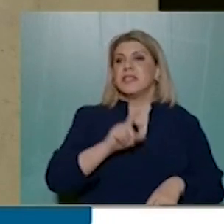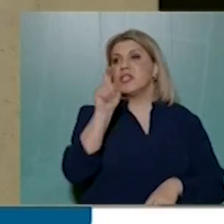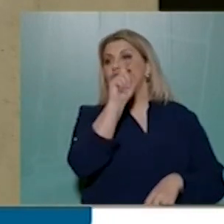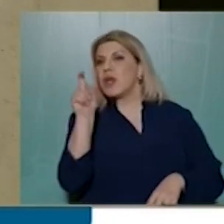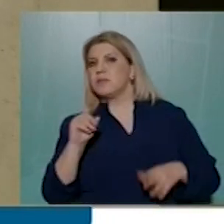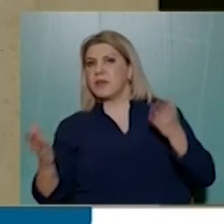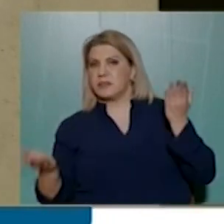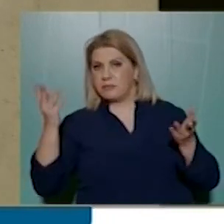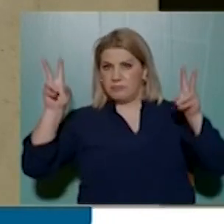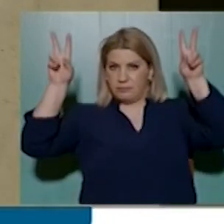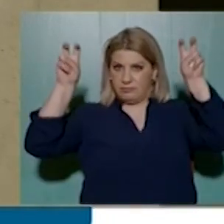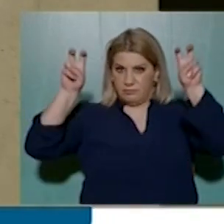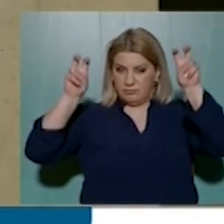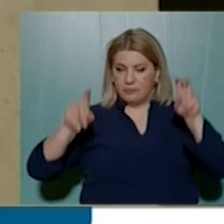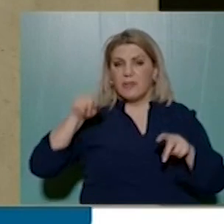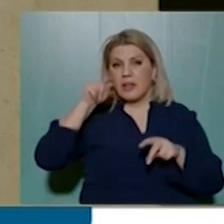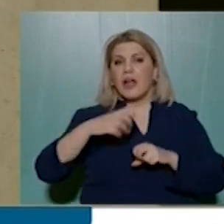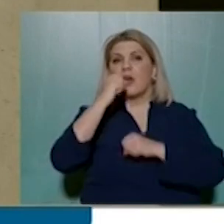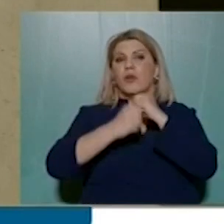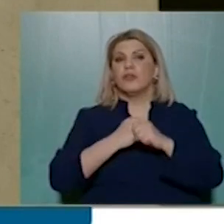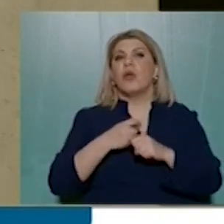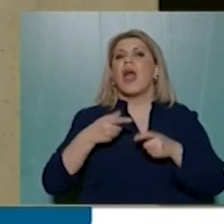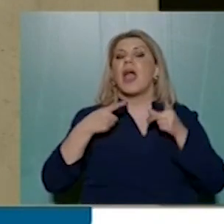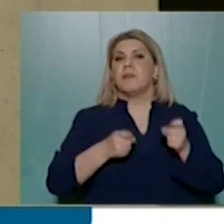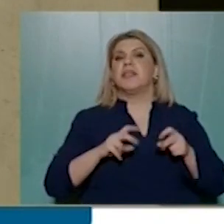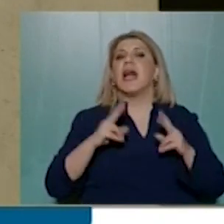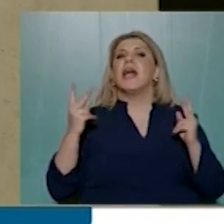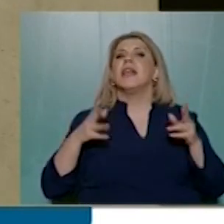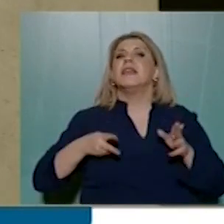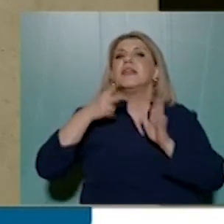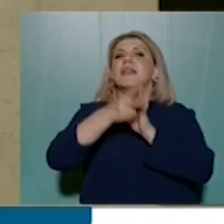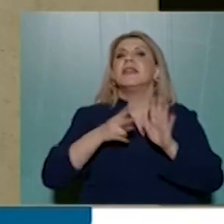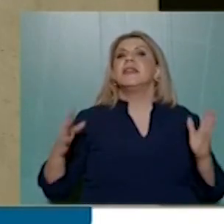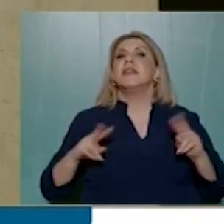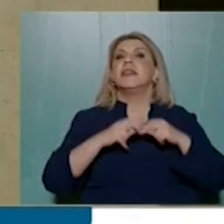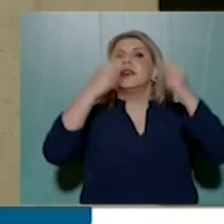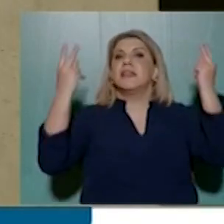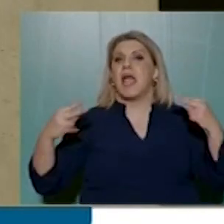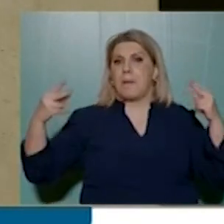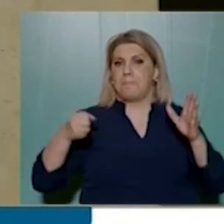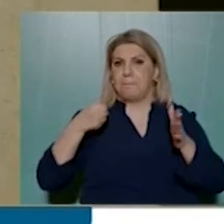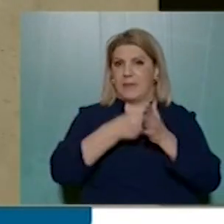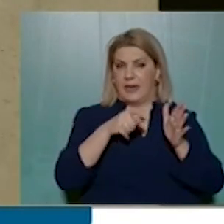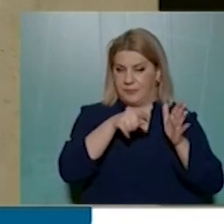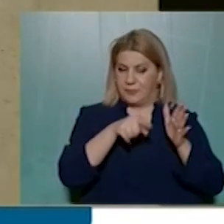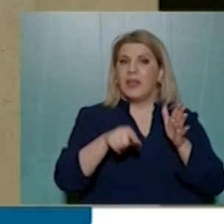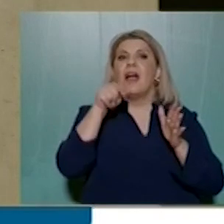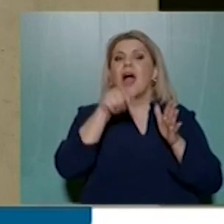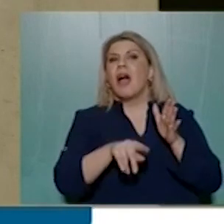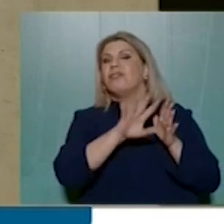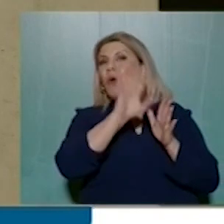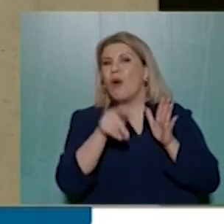μας να δυναμώνει ξανά ένα χρόνο μετά το έγκλημα στα τέμπη και τις πρωτόγνωρες τότε λαϊκές και νεολαίες